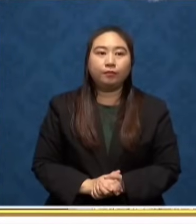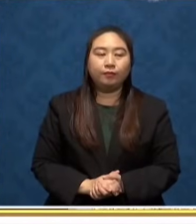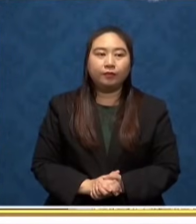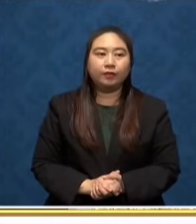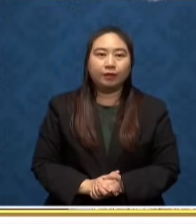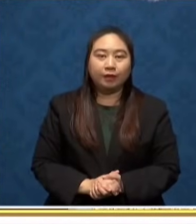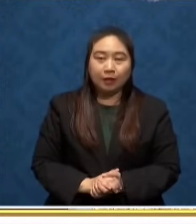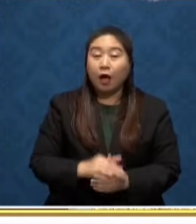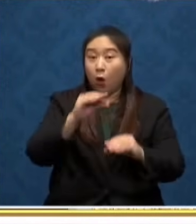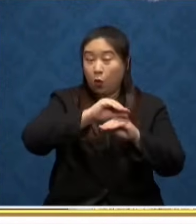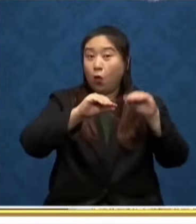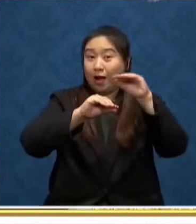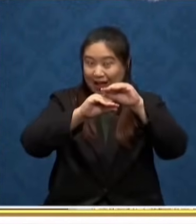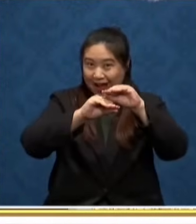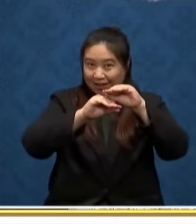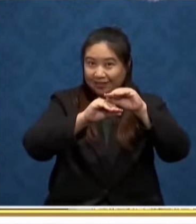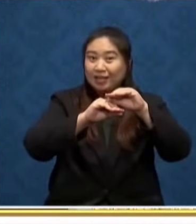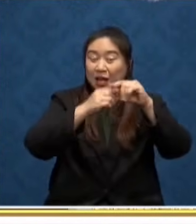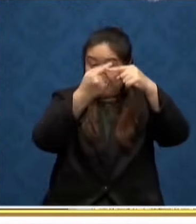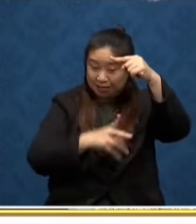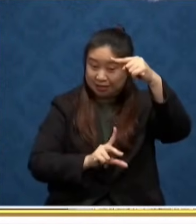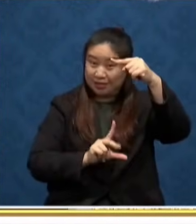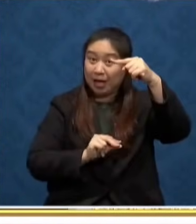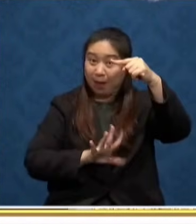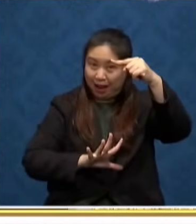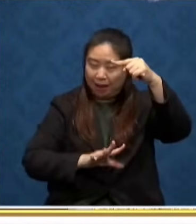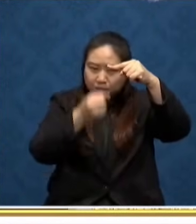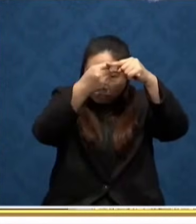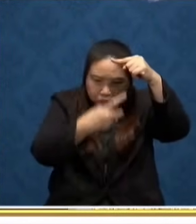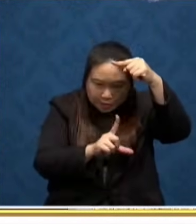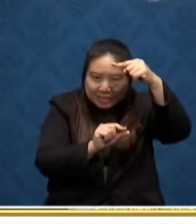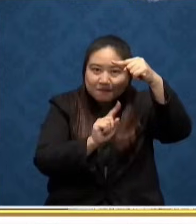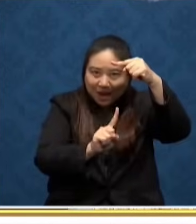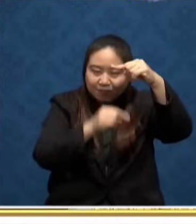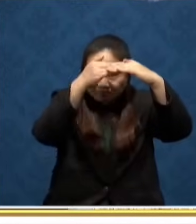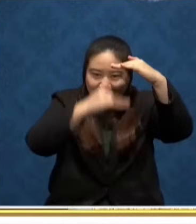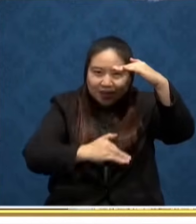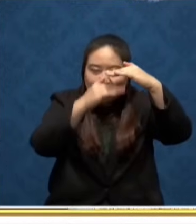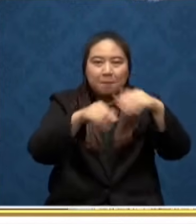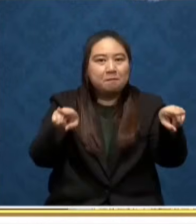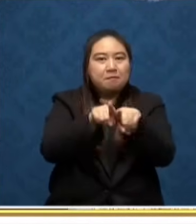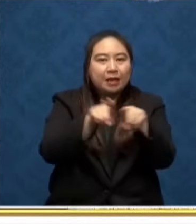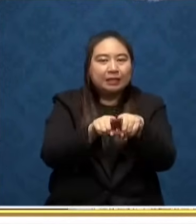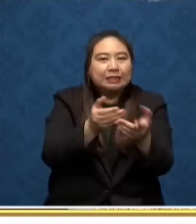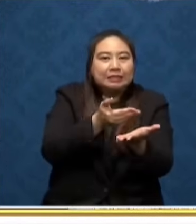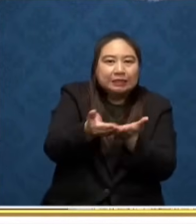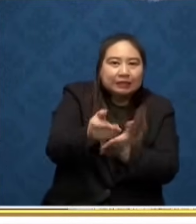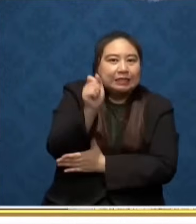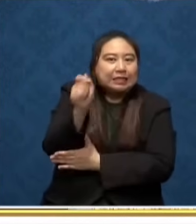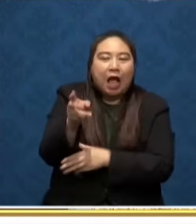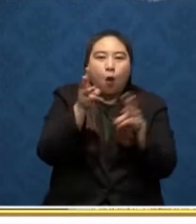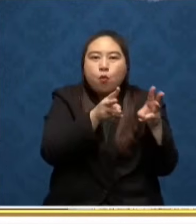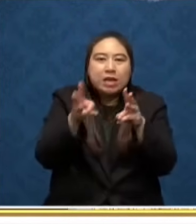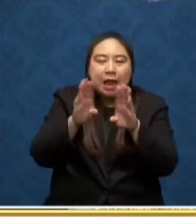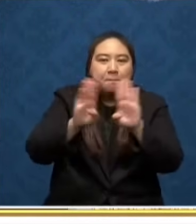21จาก35โครงการเนี่ยเป็นการจัดซื้อจัดจ้างด้วยวิธีเฉพาะเจาะจงบริษัทท